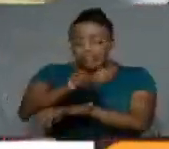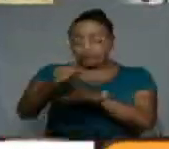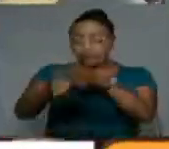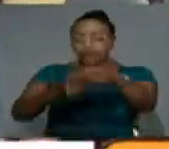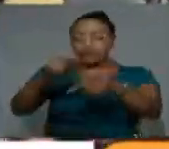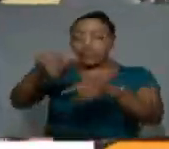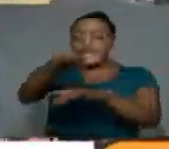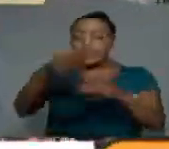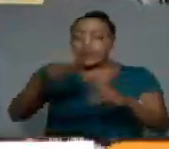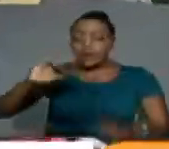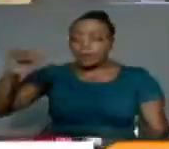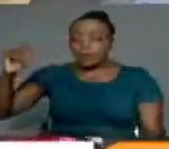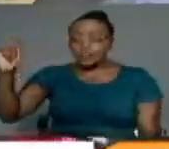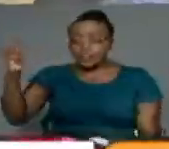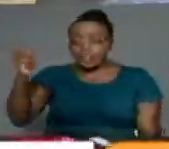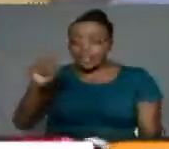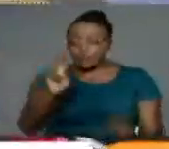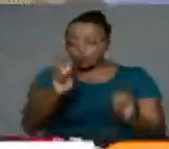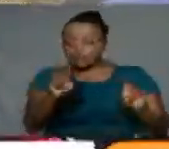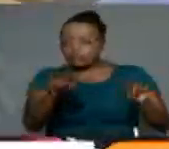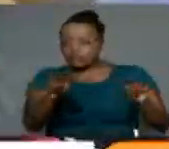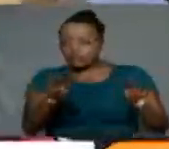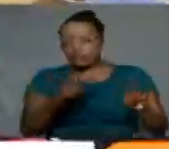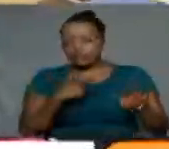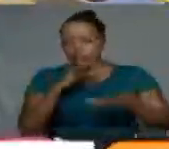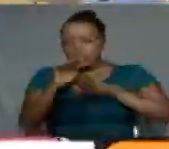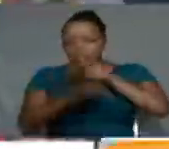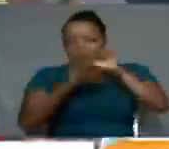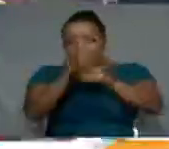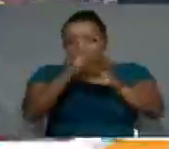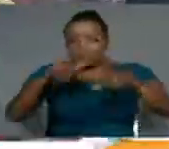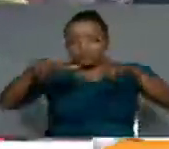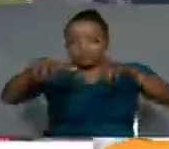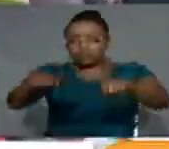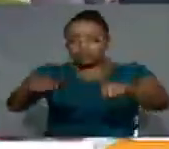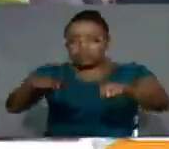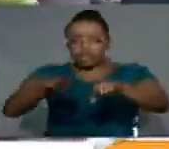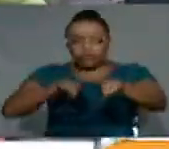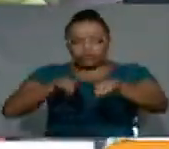Mlima Kenya lililoonekana kutekwa na naibu wake William Ruto.